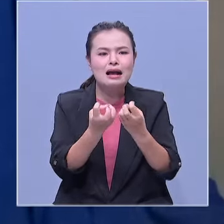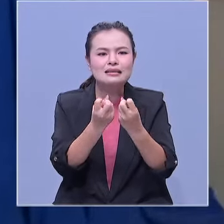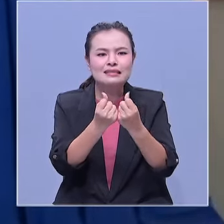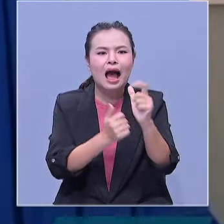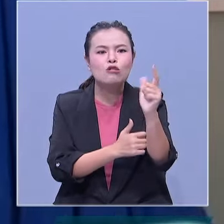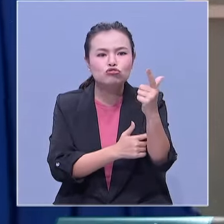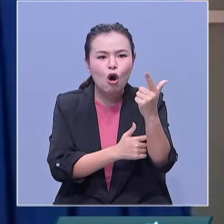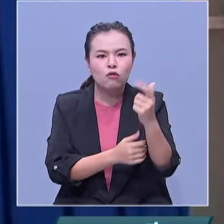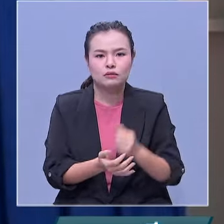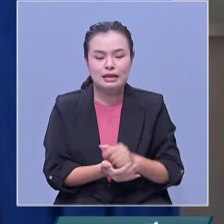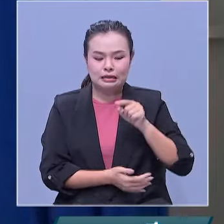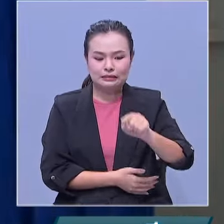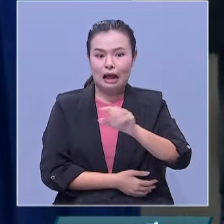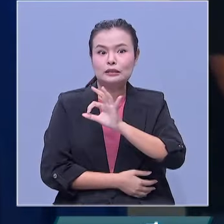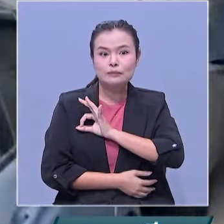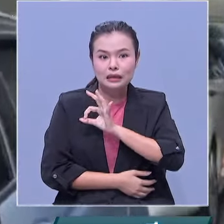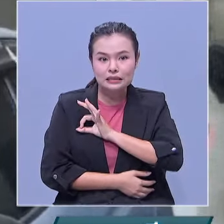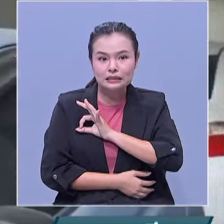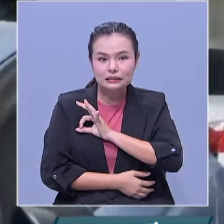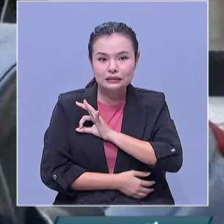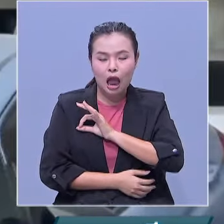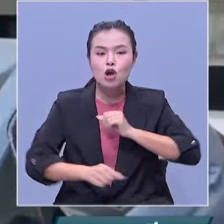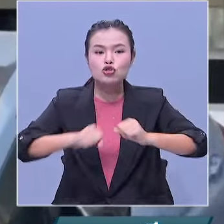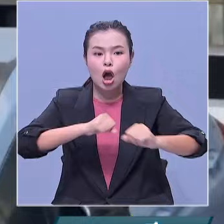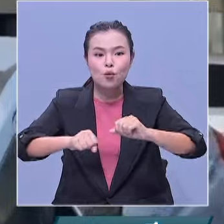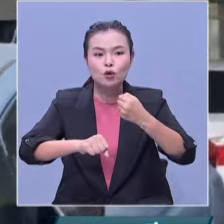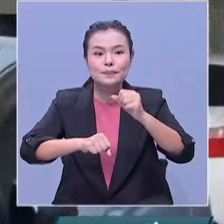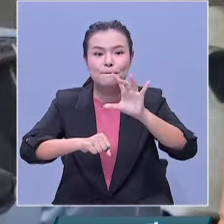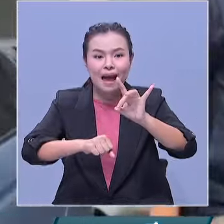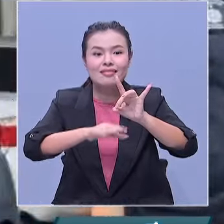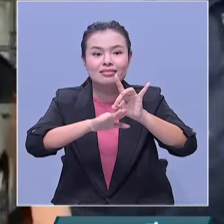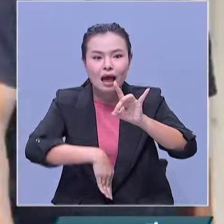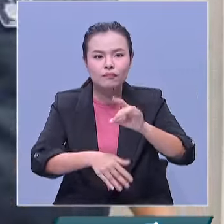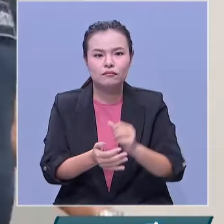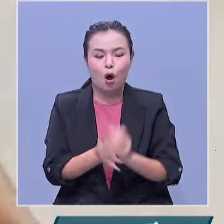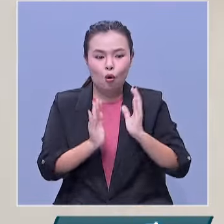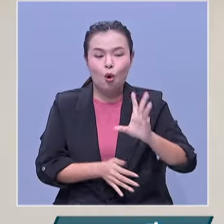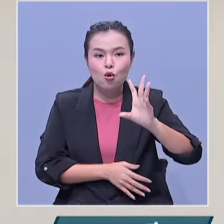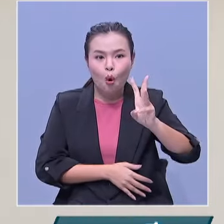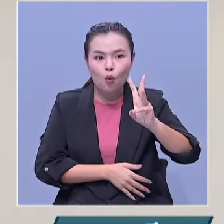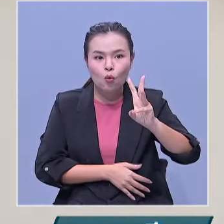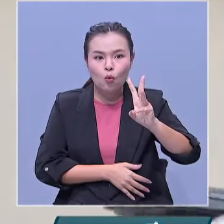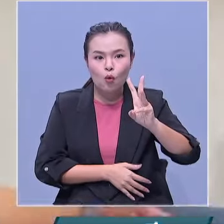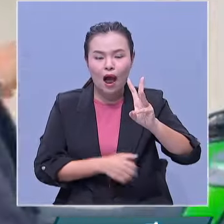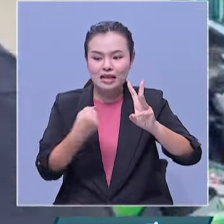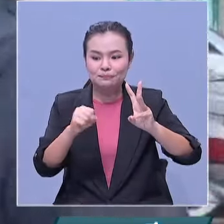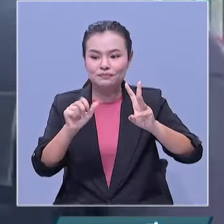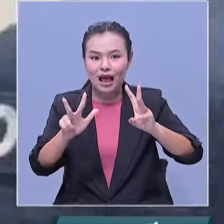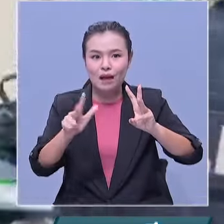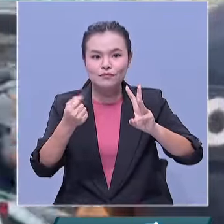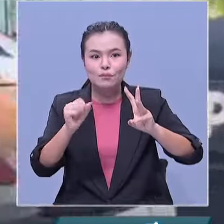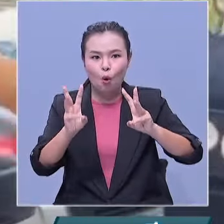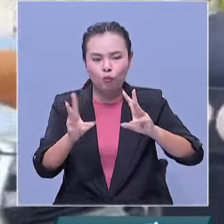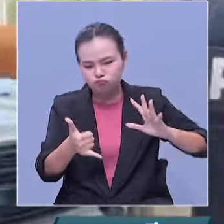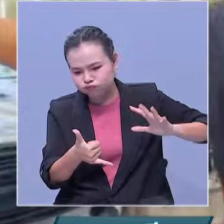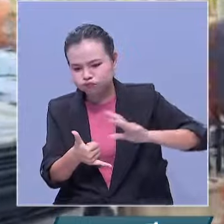ทองที่สั่งให้สมาชิกในแก๊งซึ่งเป็นเยาวชนอีก 6คนเนี่ยไปรุมทำร้ายเด็กอายุ 13ปีและ 16ปีได้